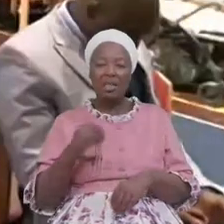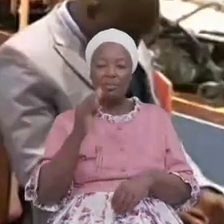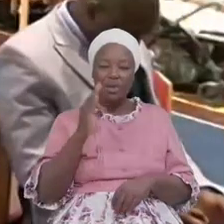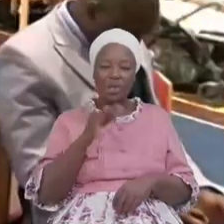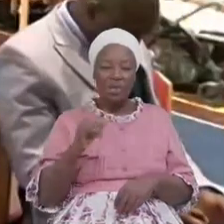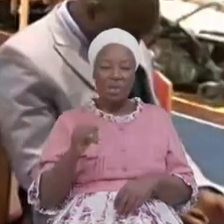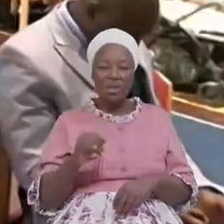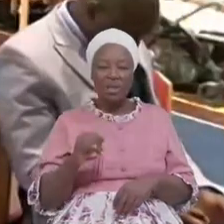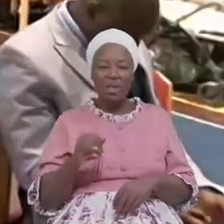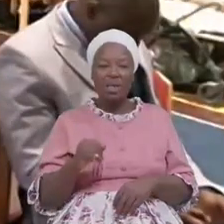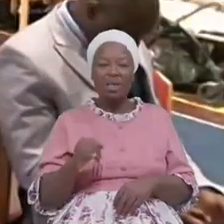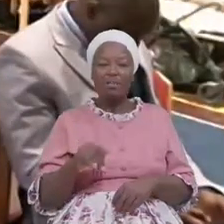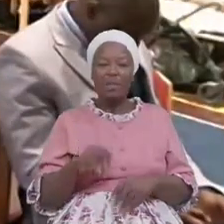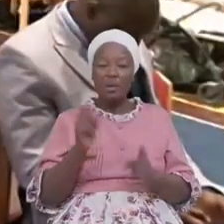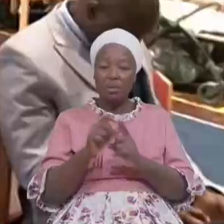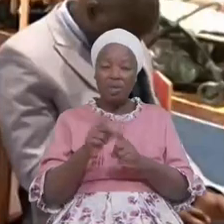les ministres et les membres